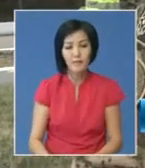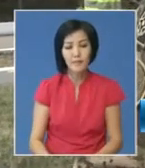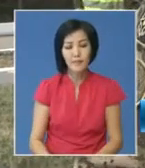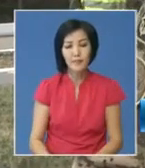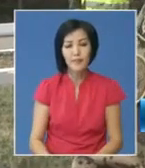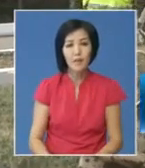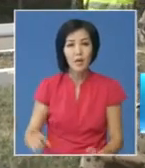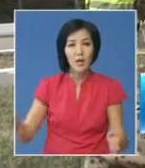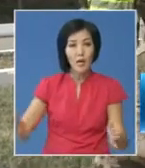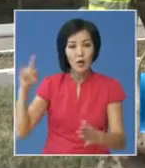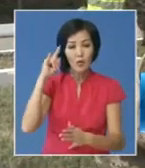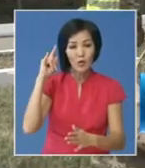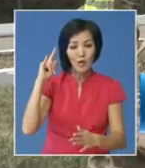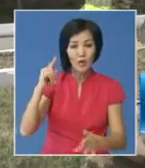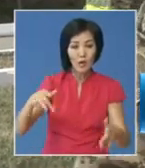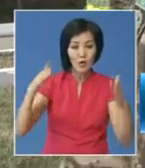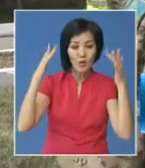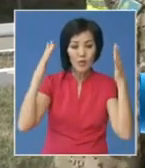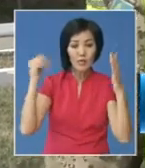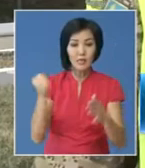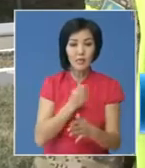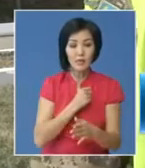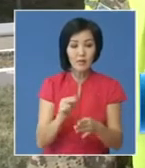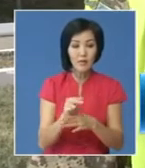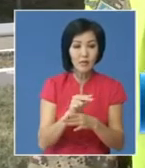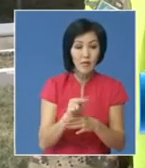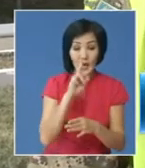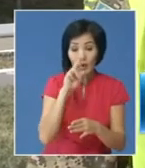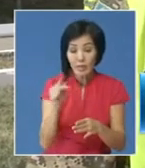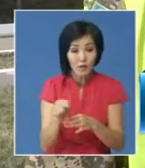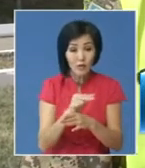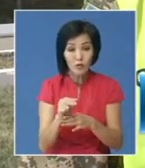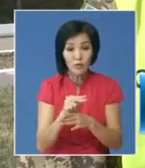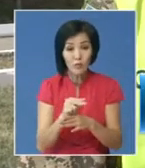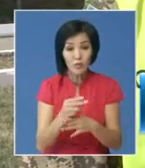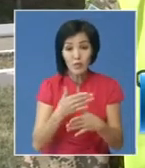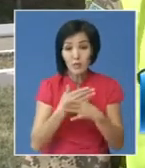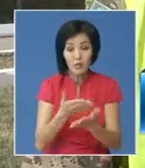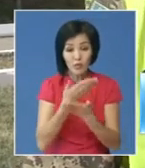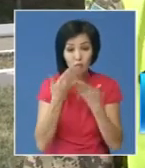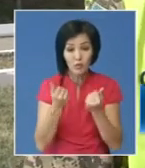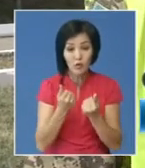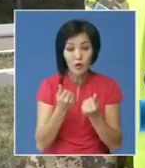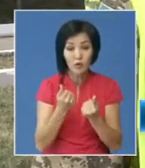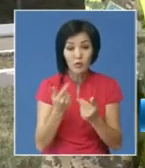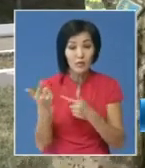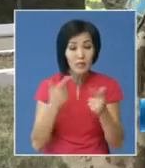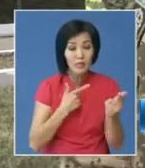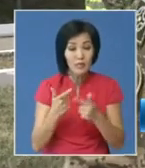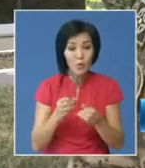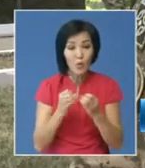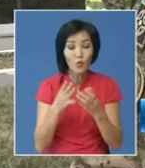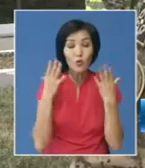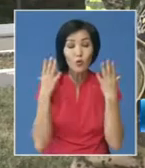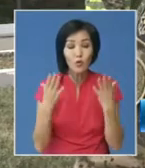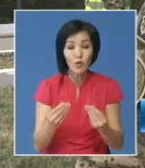пройти. Әуеде сарбаздың қателігін түзеуге көмек беретін ешкім жоқ. Сондықтан біз олардың дайындығына айрықша көңіл бөлеміз. 14 күн арнайы сынақтан